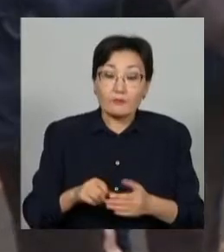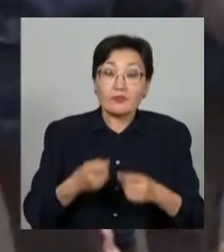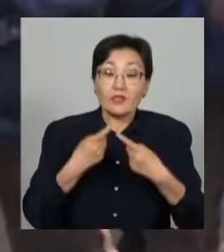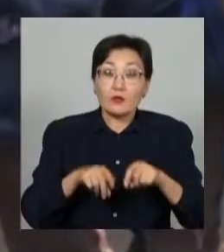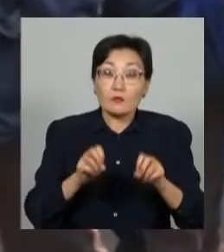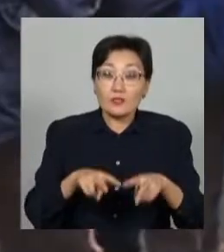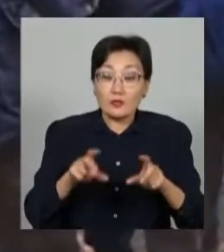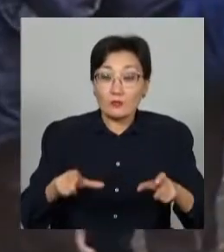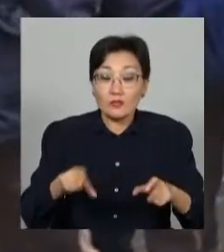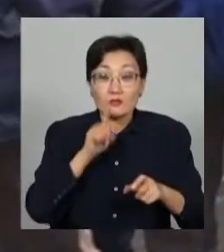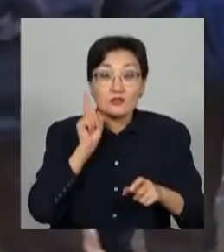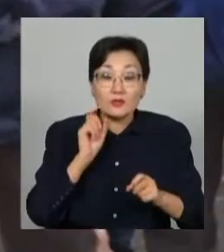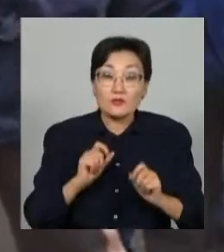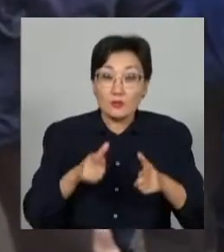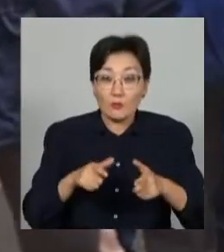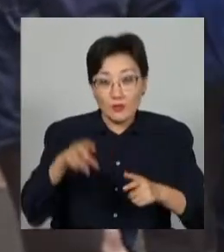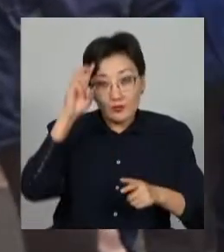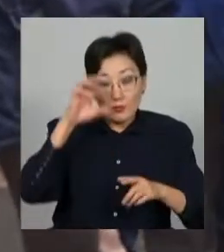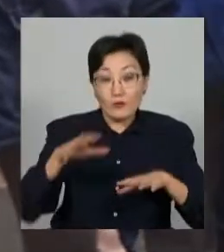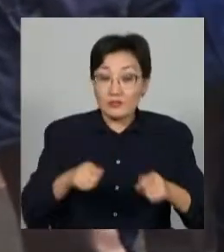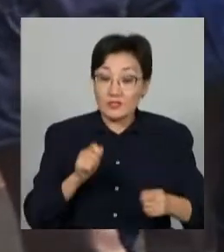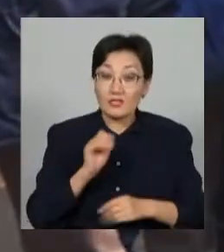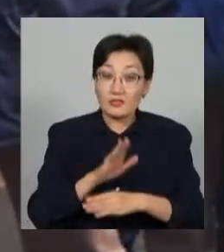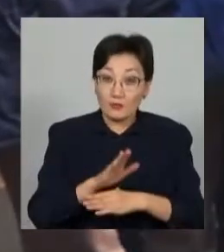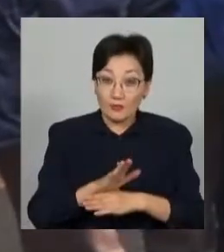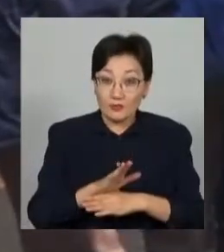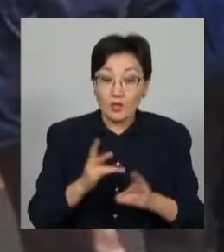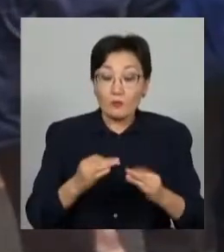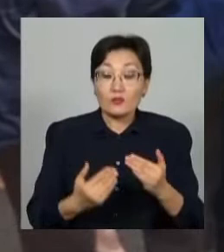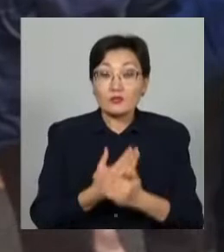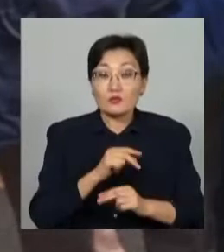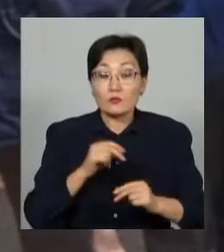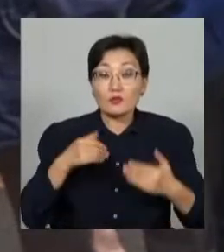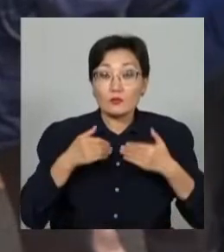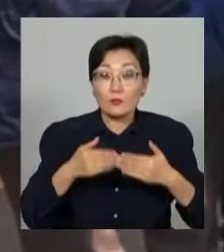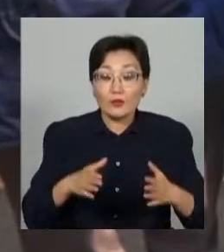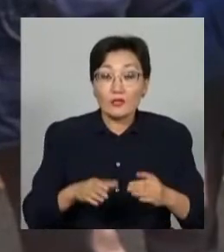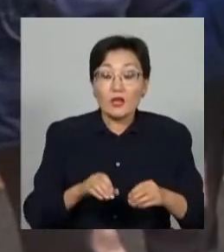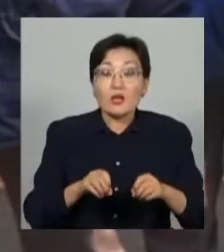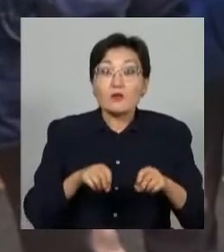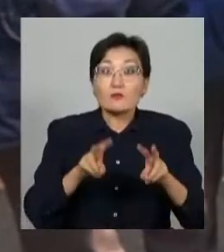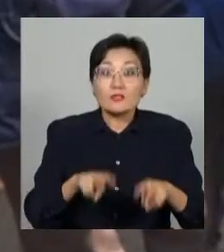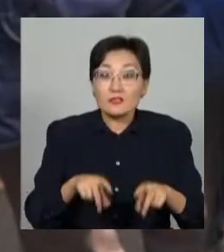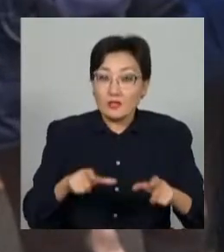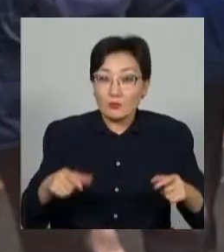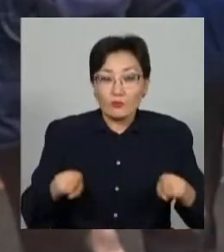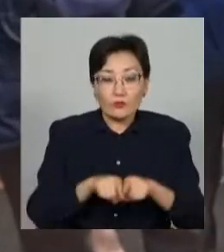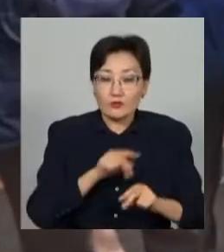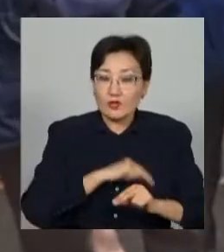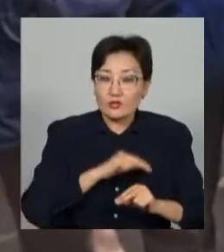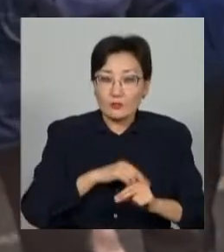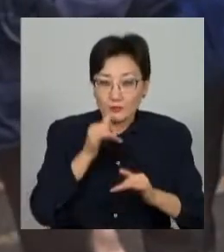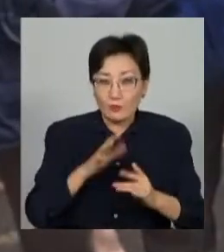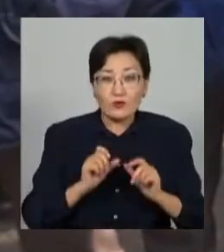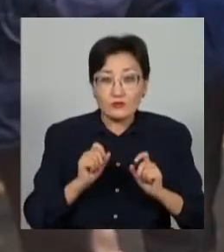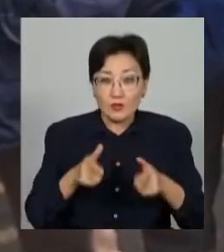Техникалық мамандықтарға жастарды тарту мемлекет басшысының тапсырмасы. Алайда жаңадан оқу бітіріп келген жас мамандар мұндай қызметке